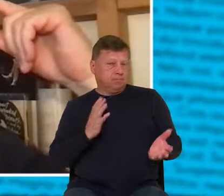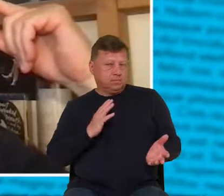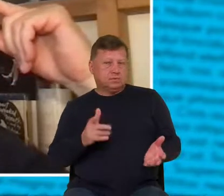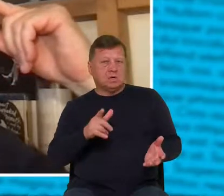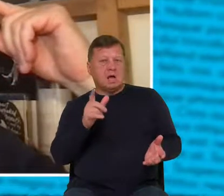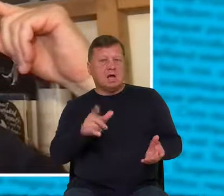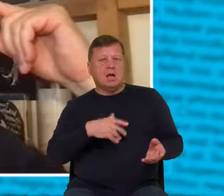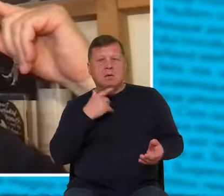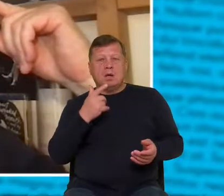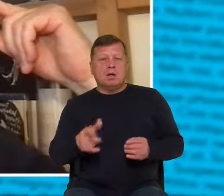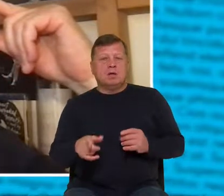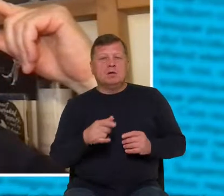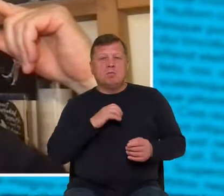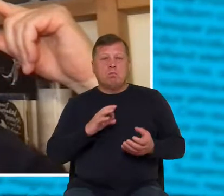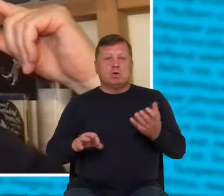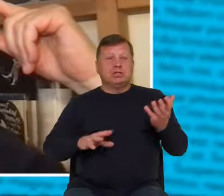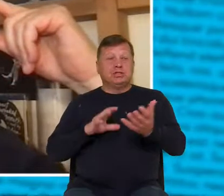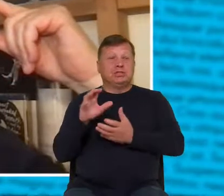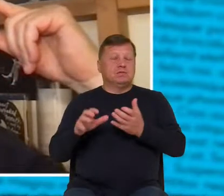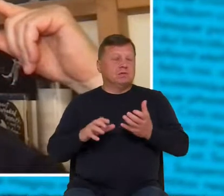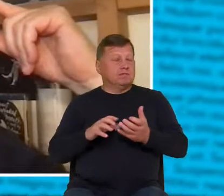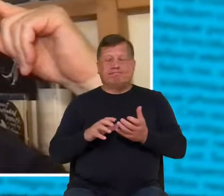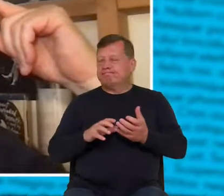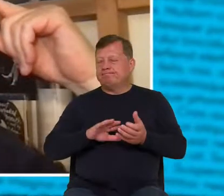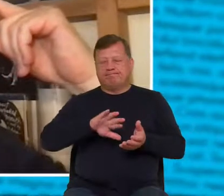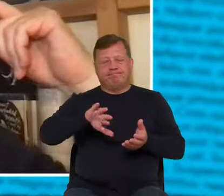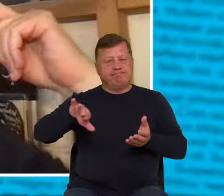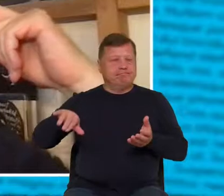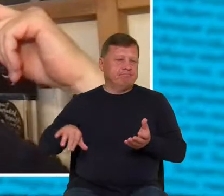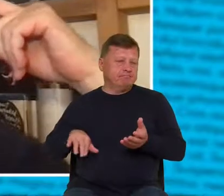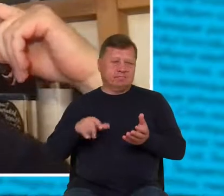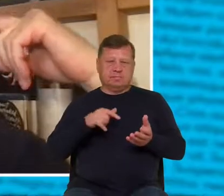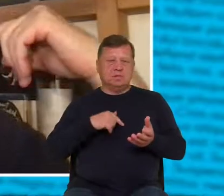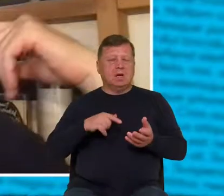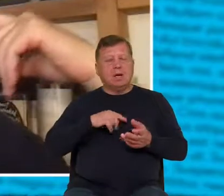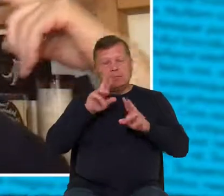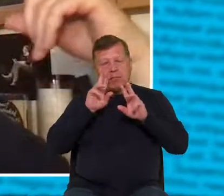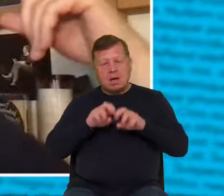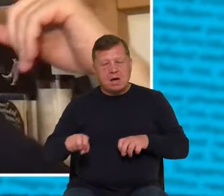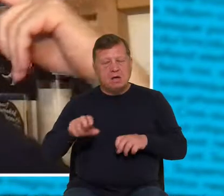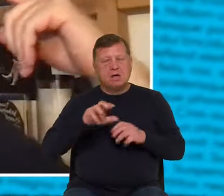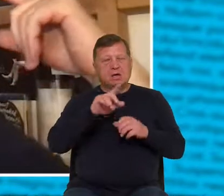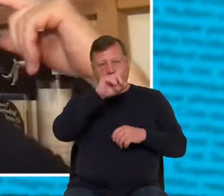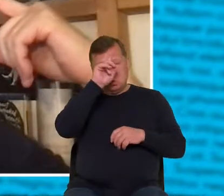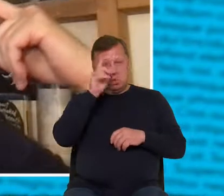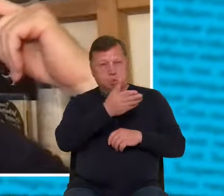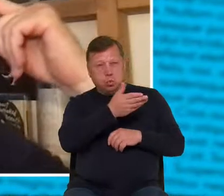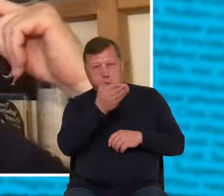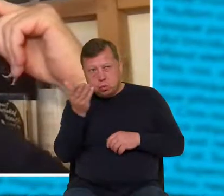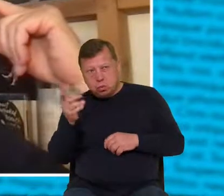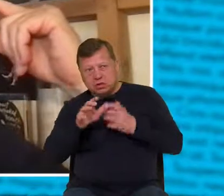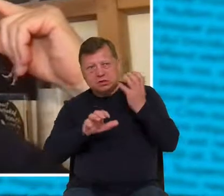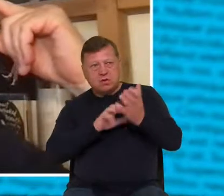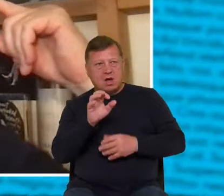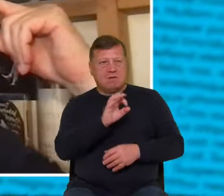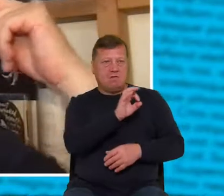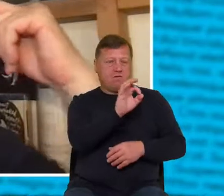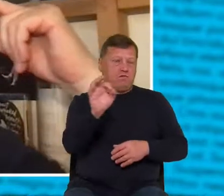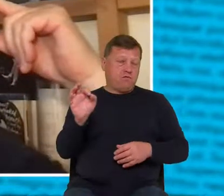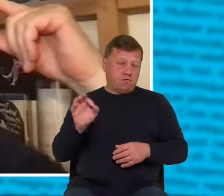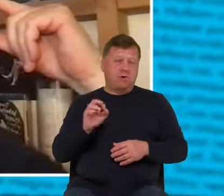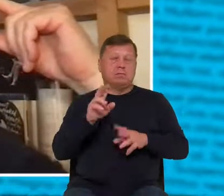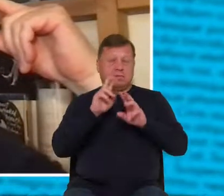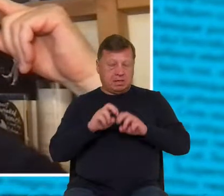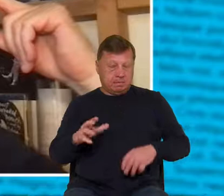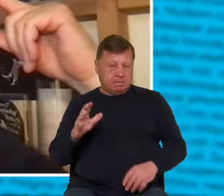na wychodzenie poza swój świat, na badanie świata innych ludzi. I to jest trochę kontrowersyjne w